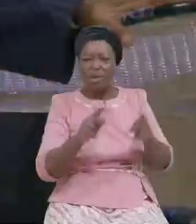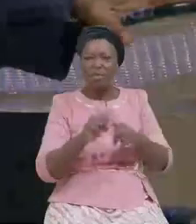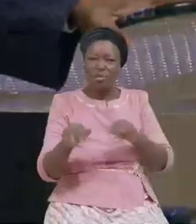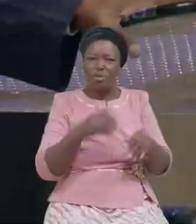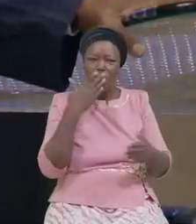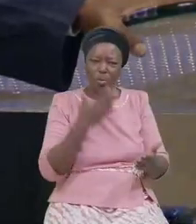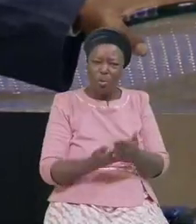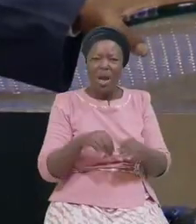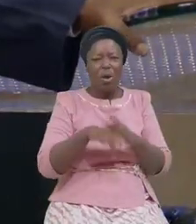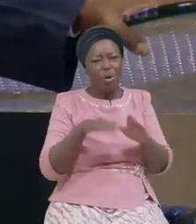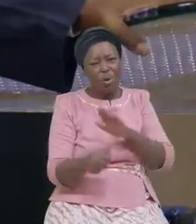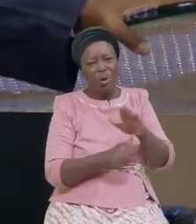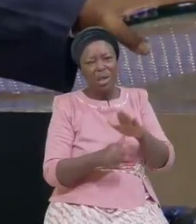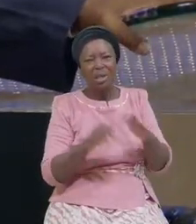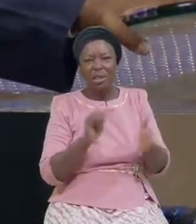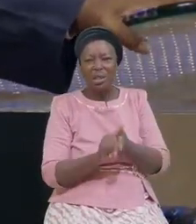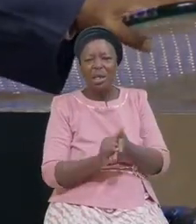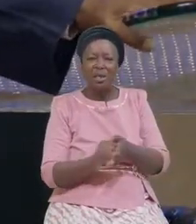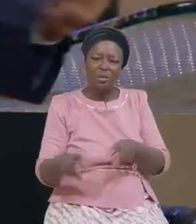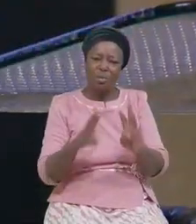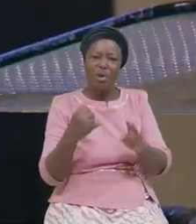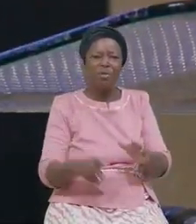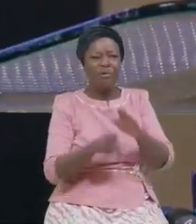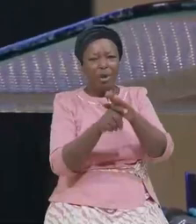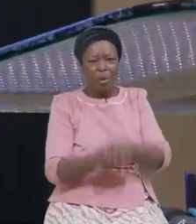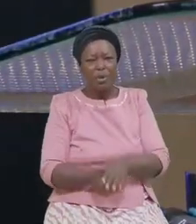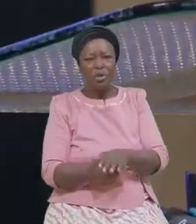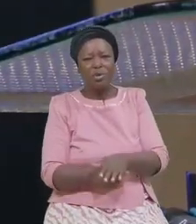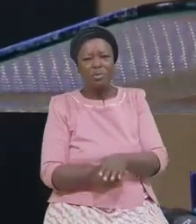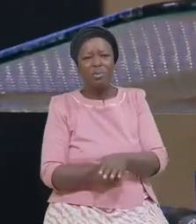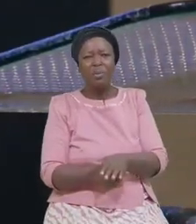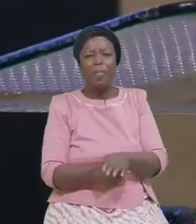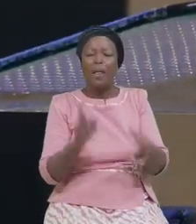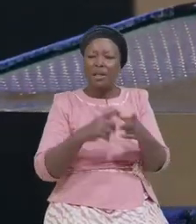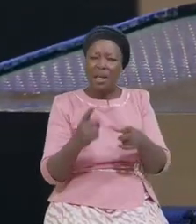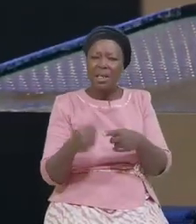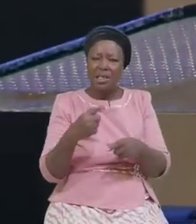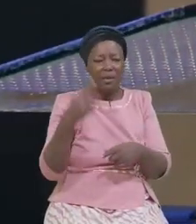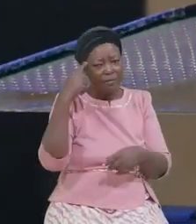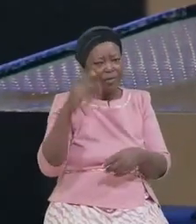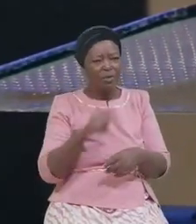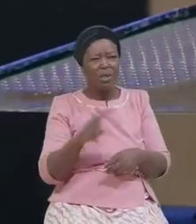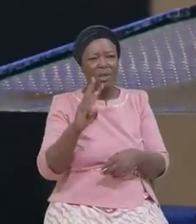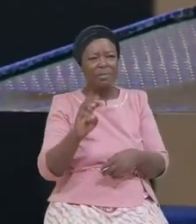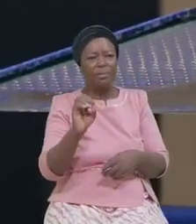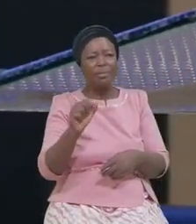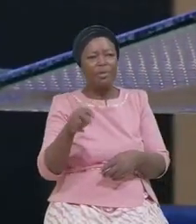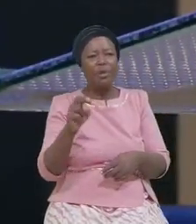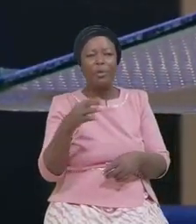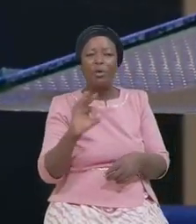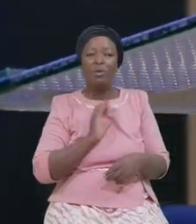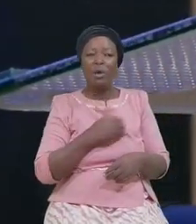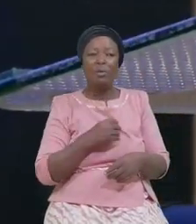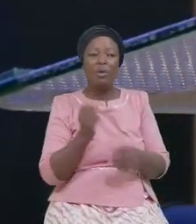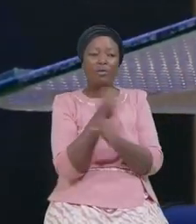de ça. Sous ce système d'intimidation, il dit que les armes de notre combat ne sont pas